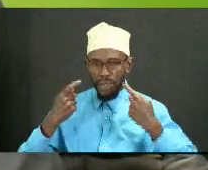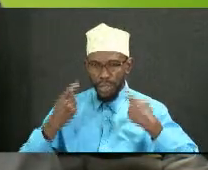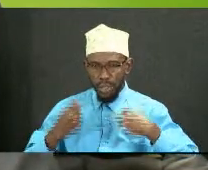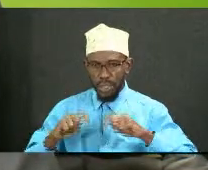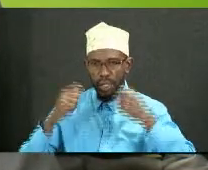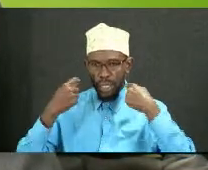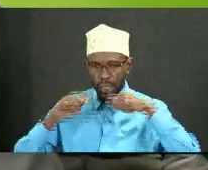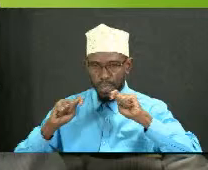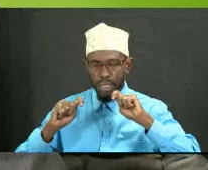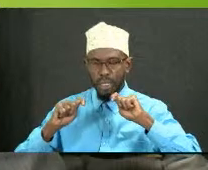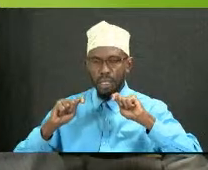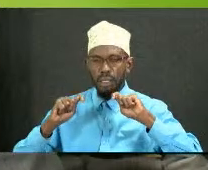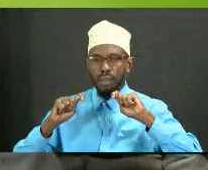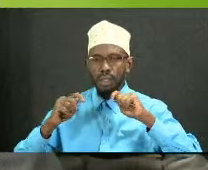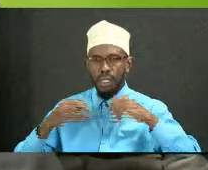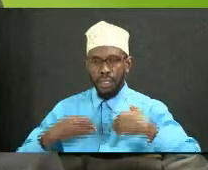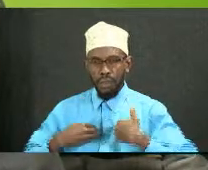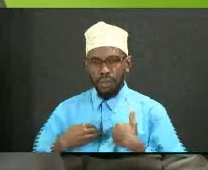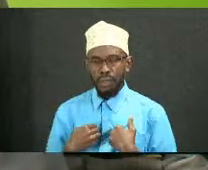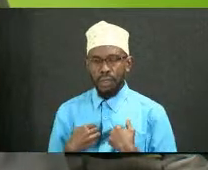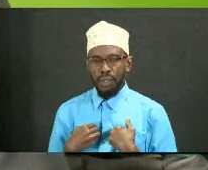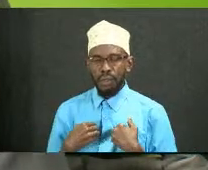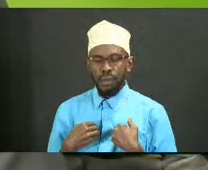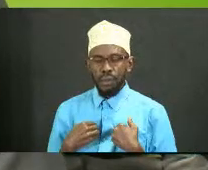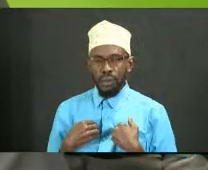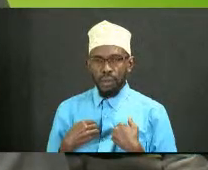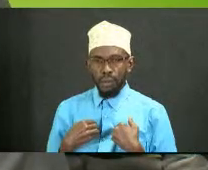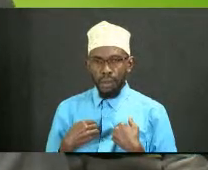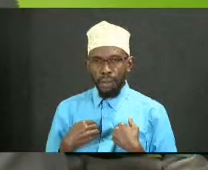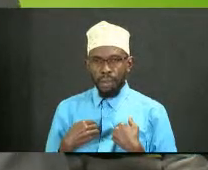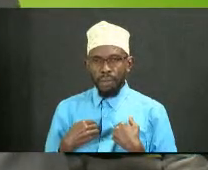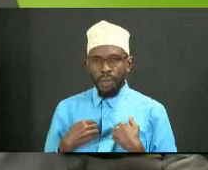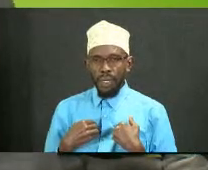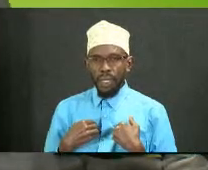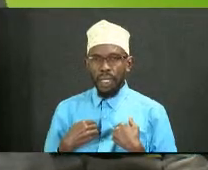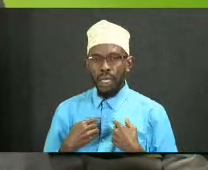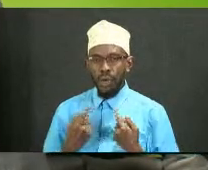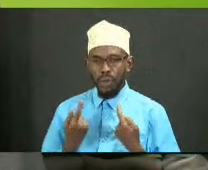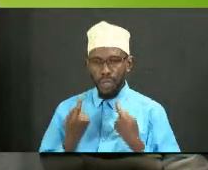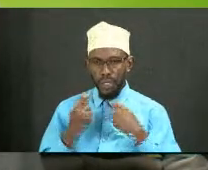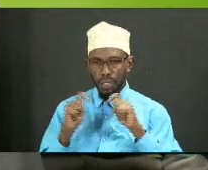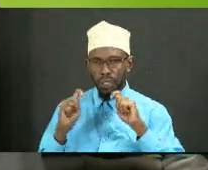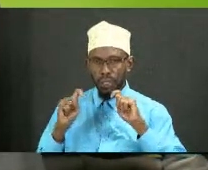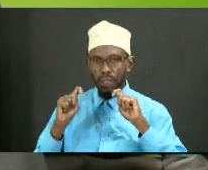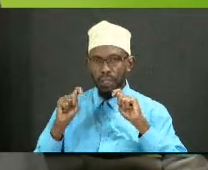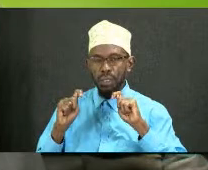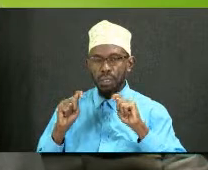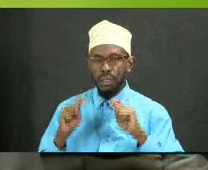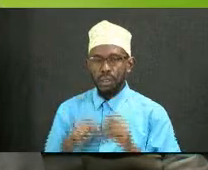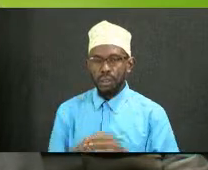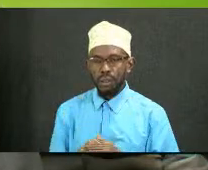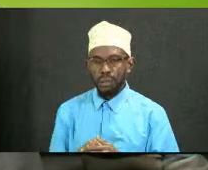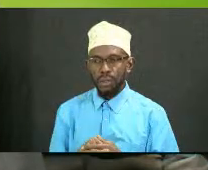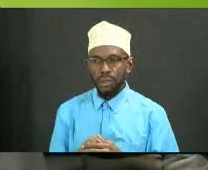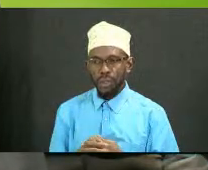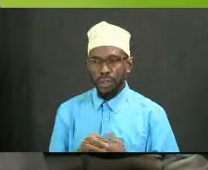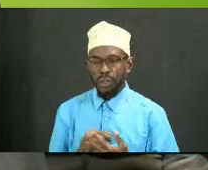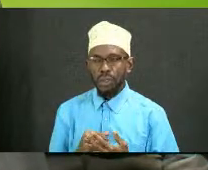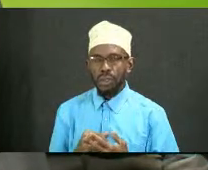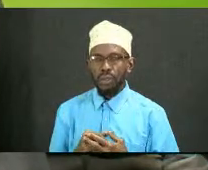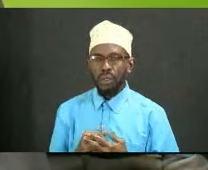ukijitahidi utapata. Kwa hiyo kama vile walivyoandika Kiarabu, manjada wajada. Nimepata, sio